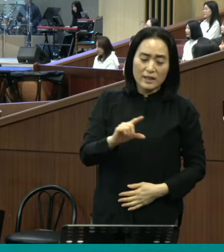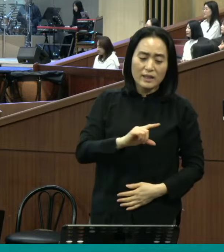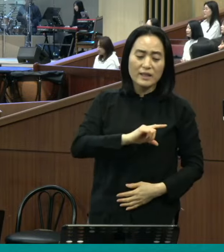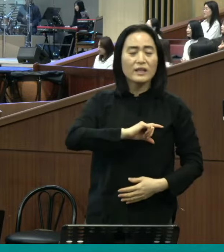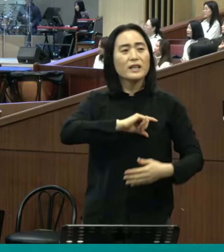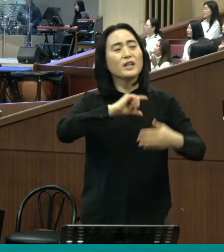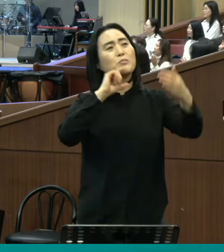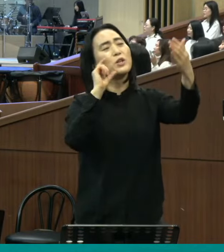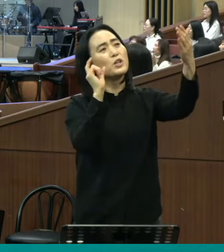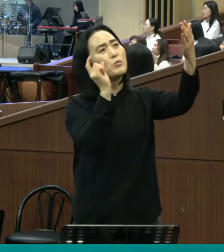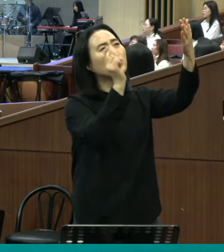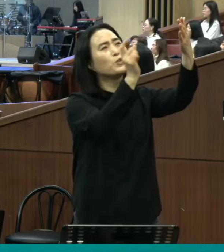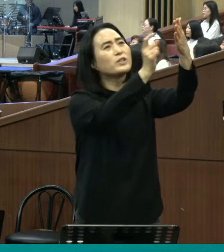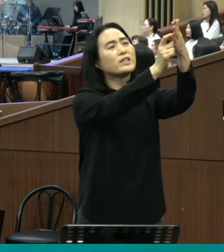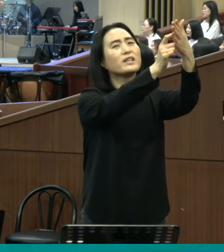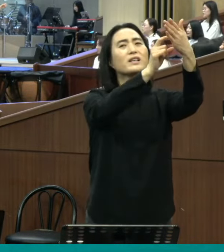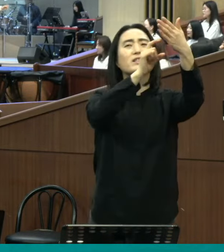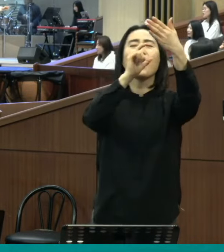이름을